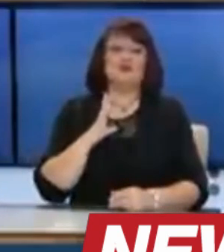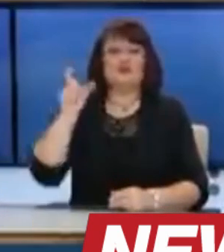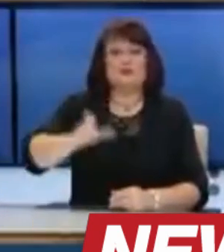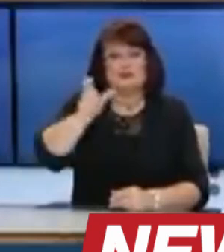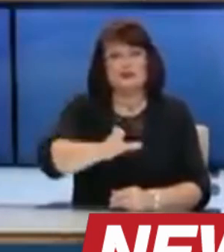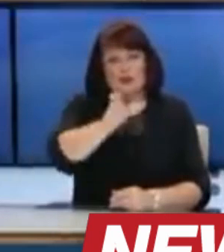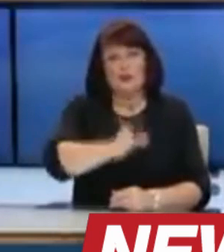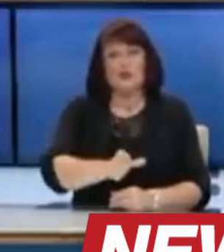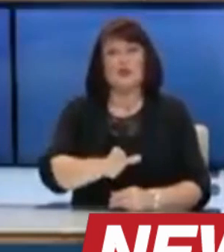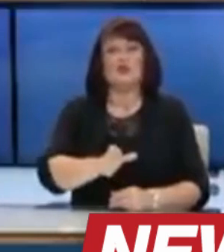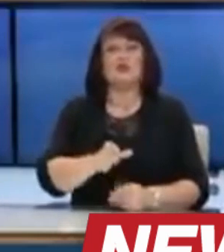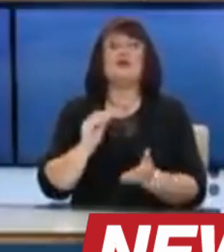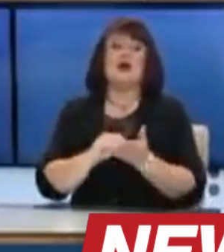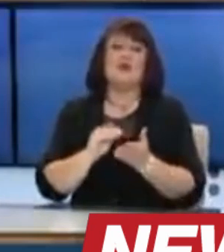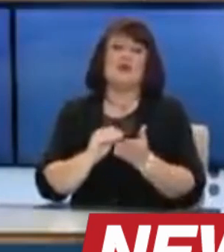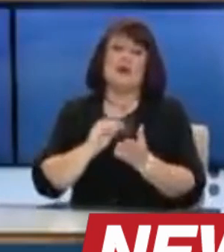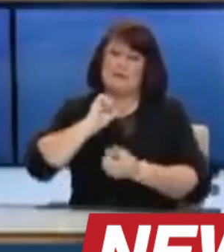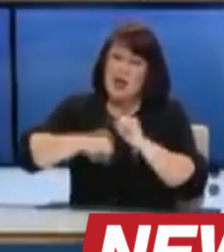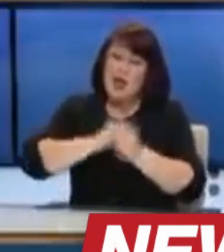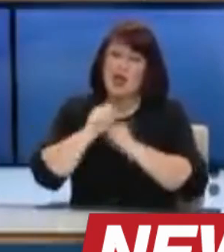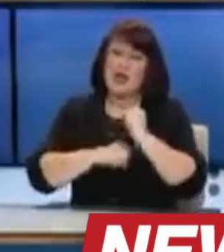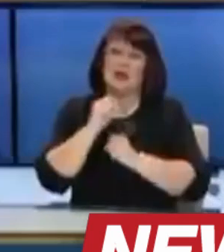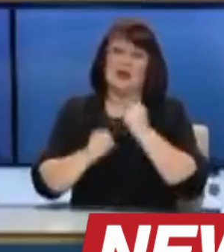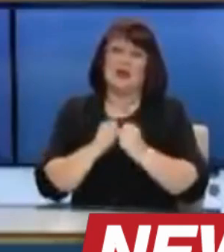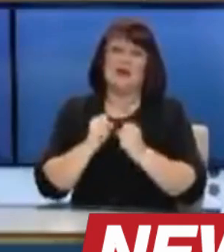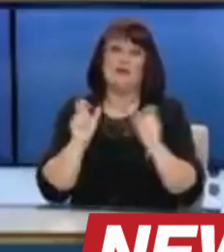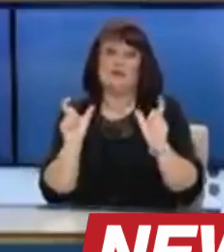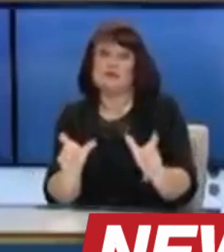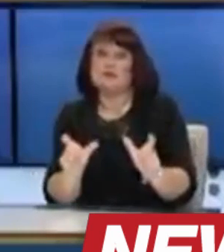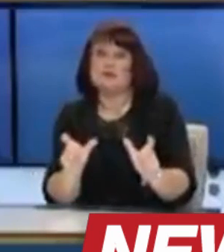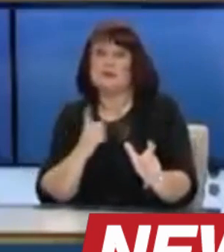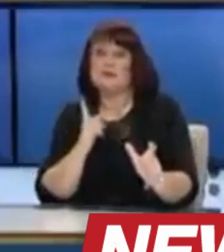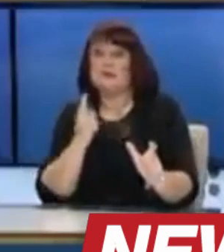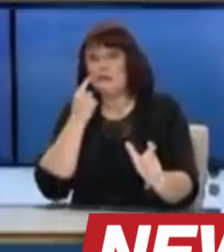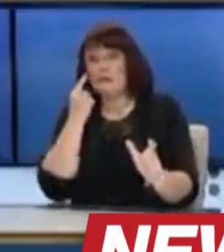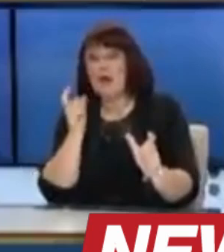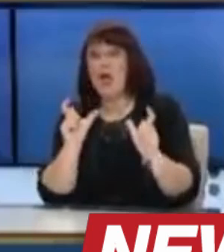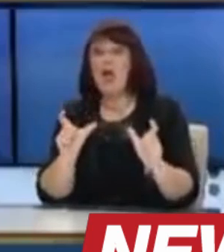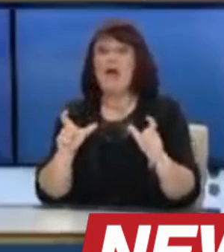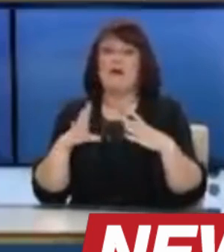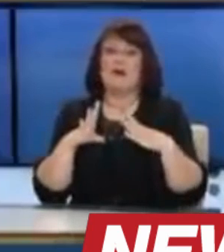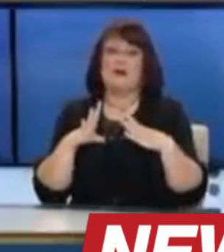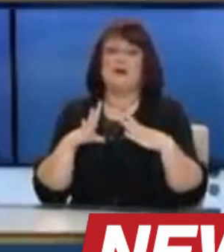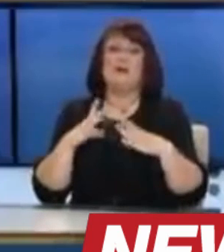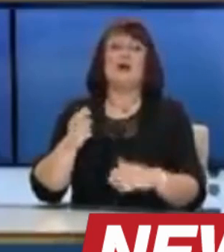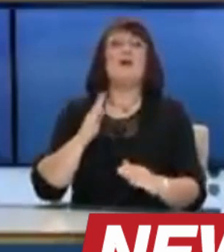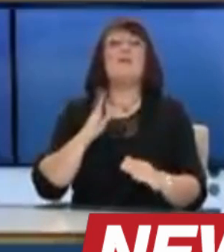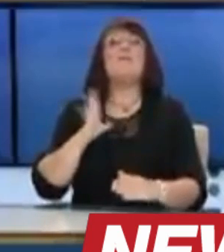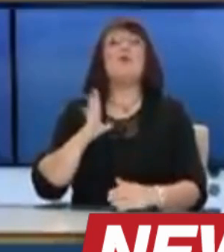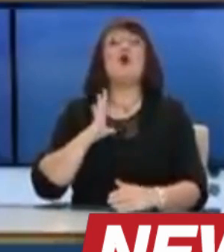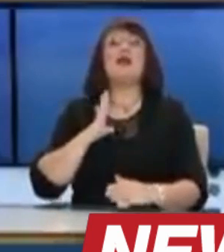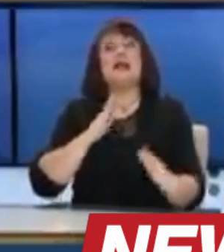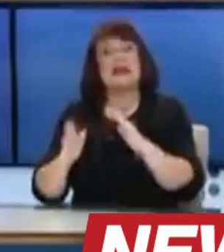αποφάσεις. Όπως βέβαια θα πρέπει να μας απασχολήσει στο μέλλον η ασφάλισή τους. Η ασφάλιση συνολικά της ακίνητης περιουσίας έναντι